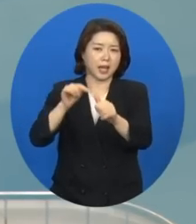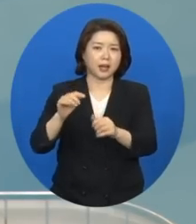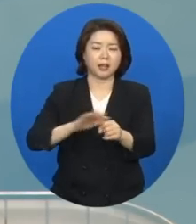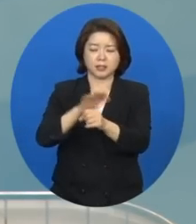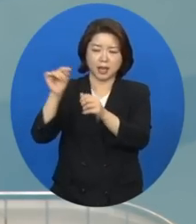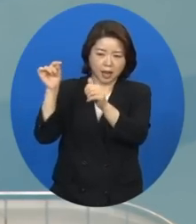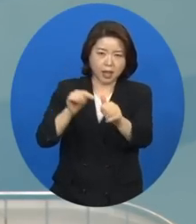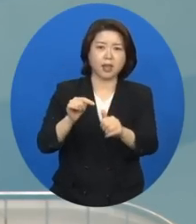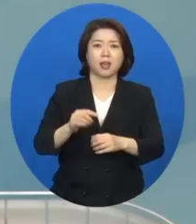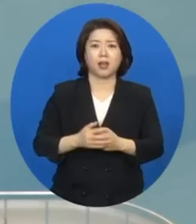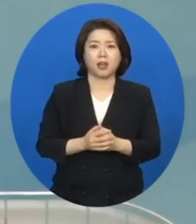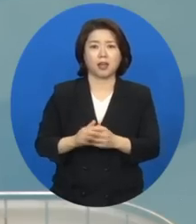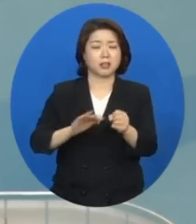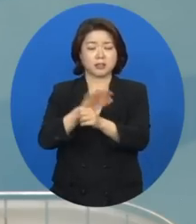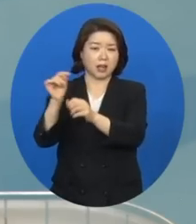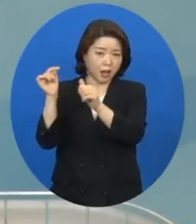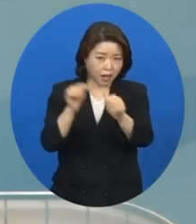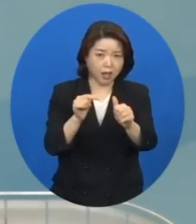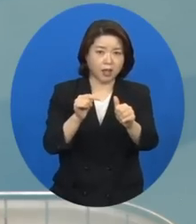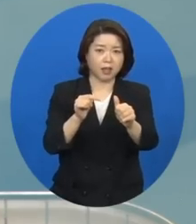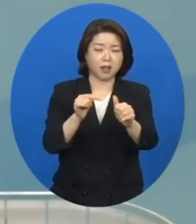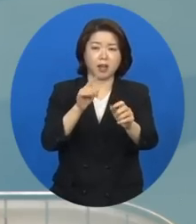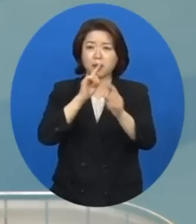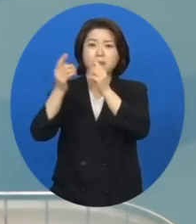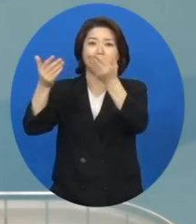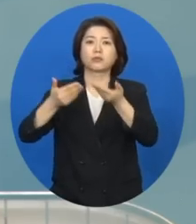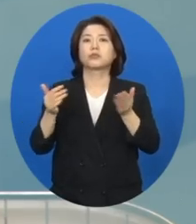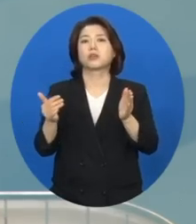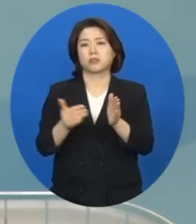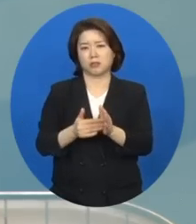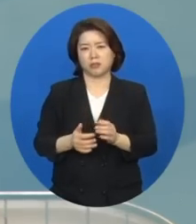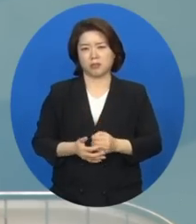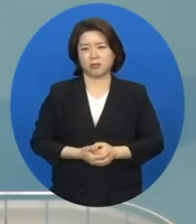사랑해, 사랑해라 말씀하셨는데요,